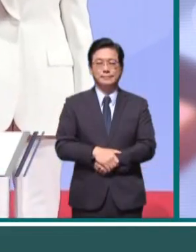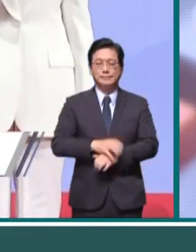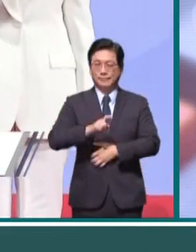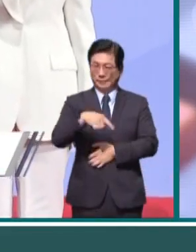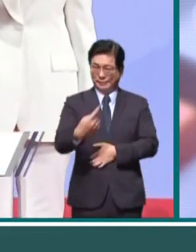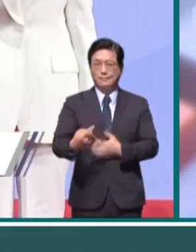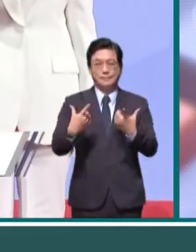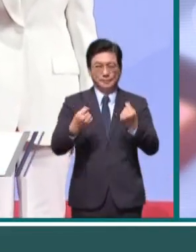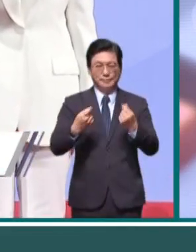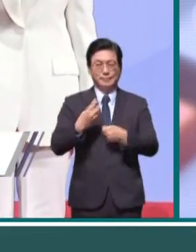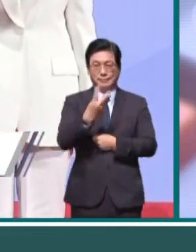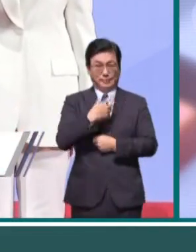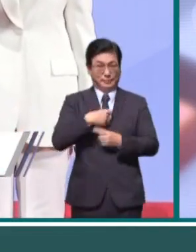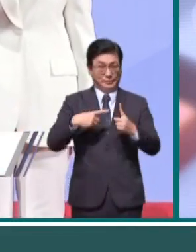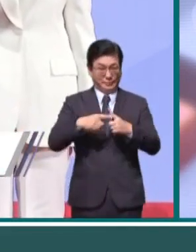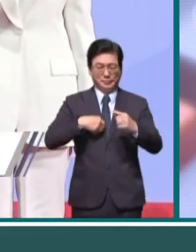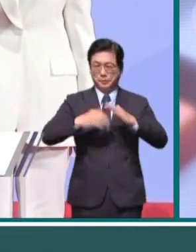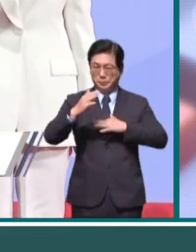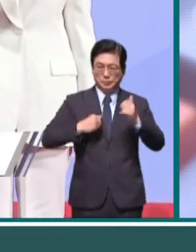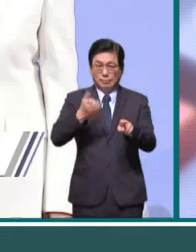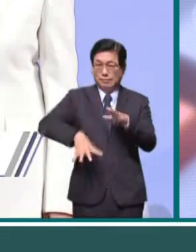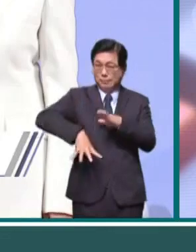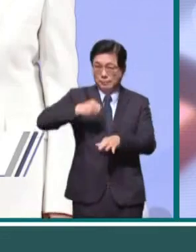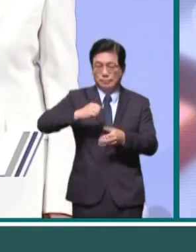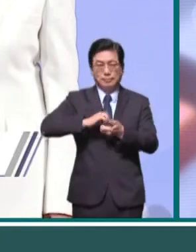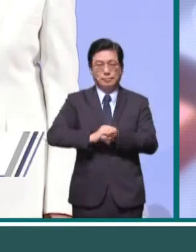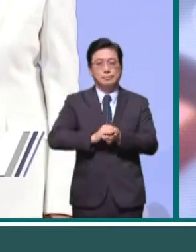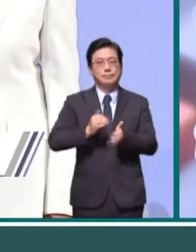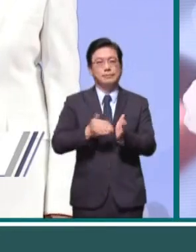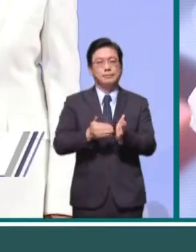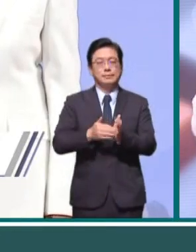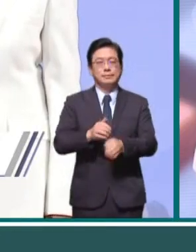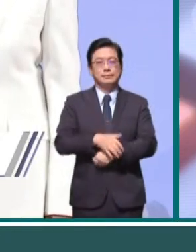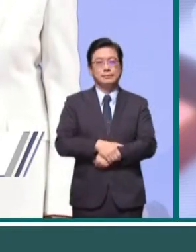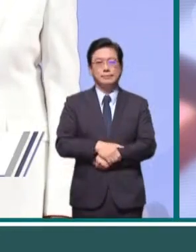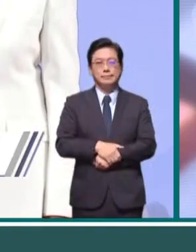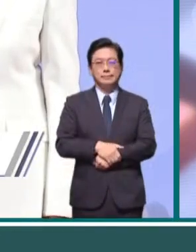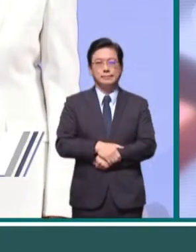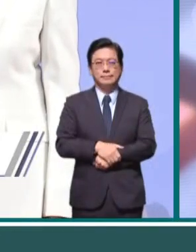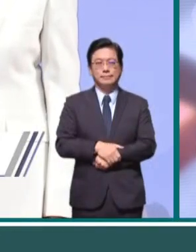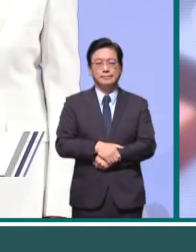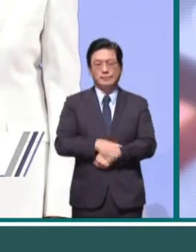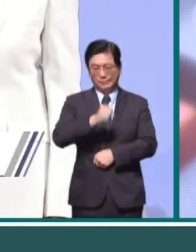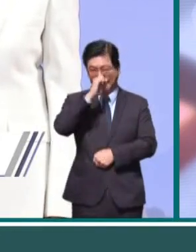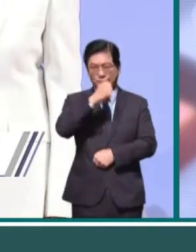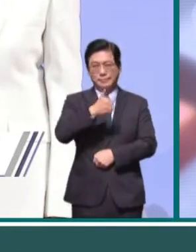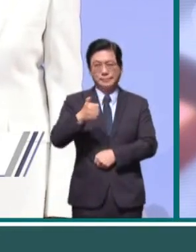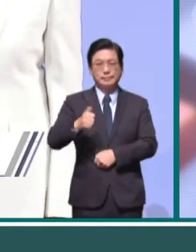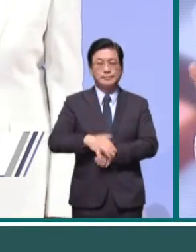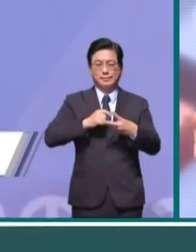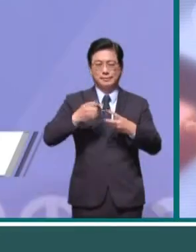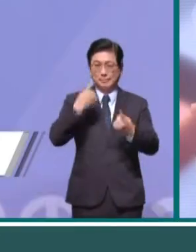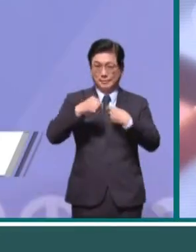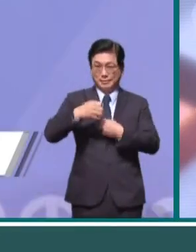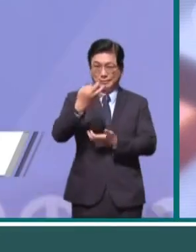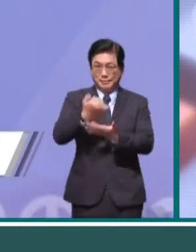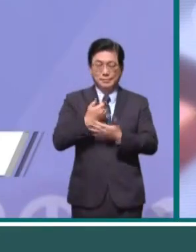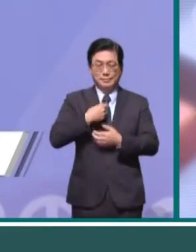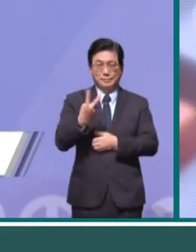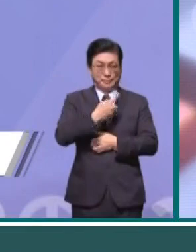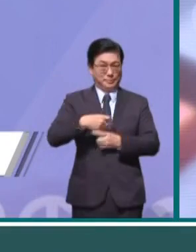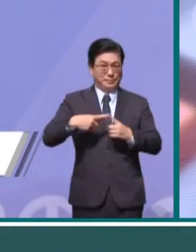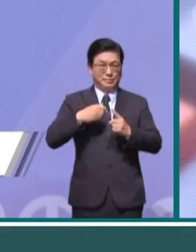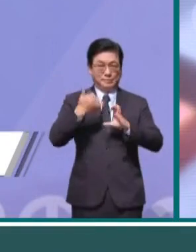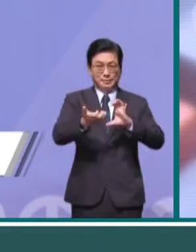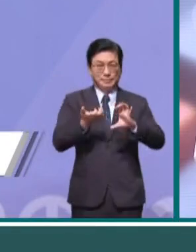跟议员一起努力，对，议员跟里长都很努力，可是就是因为市政府不努力，所以我们第22名，就是这件事情有什么